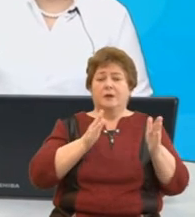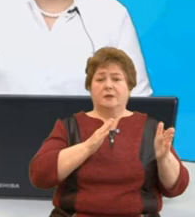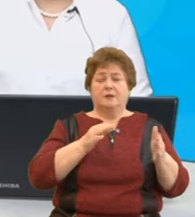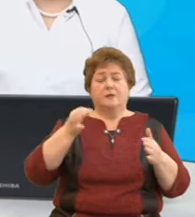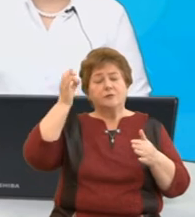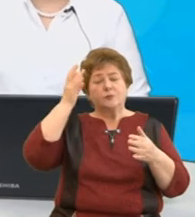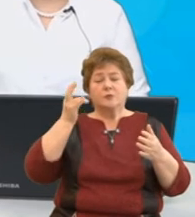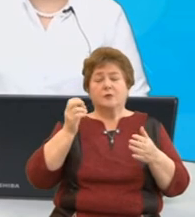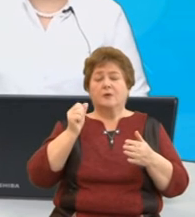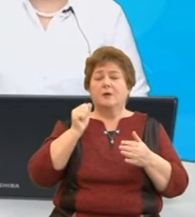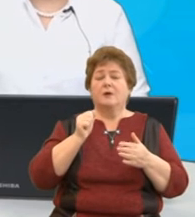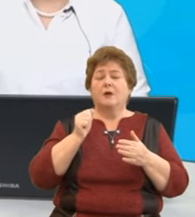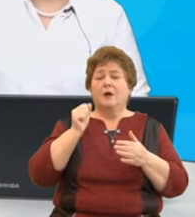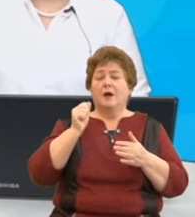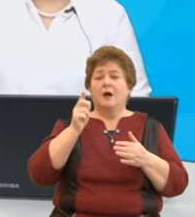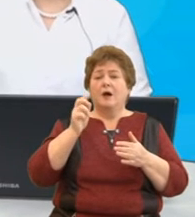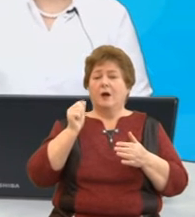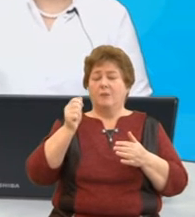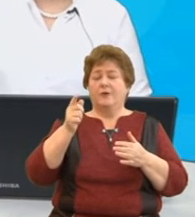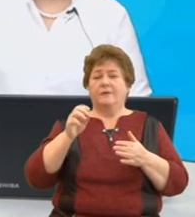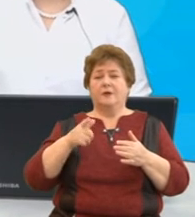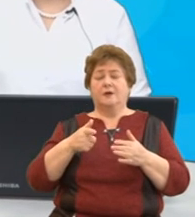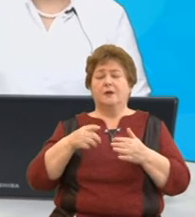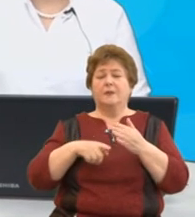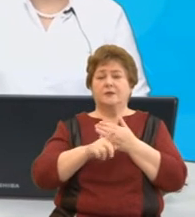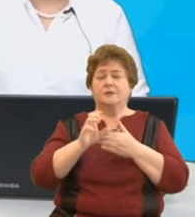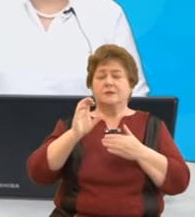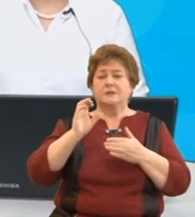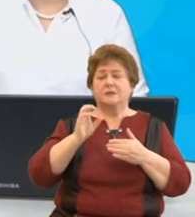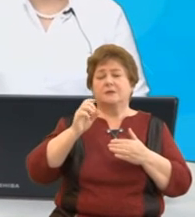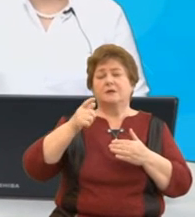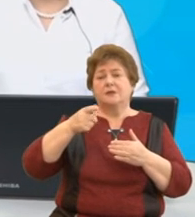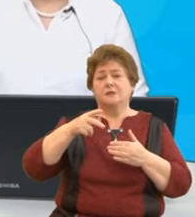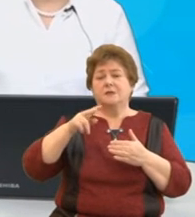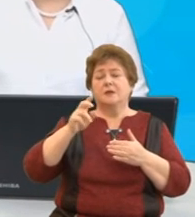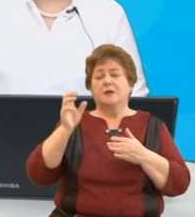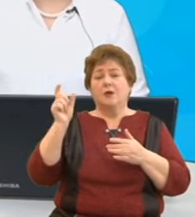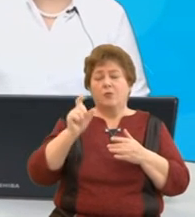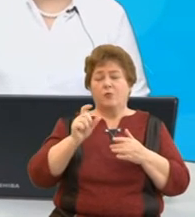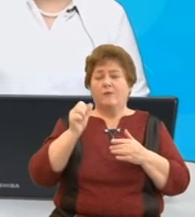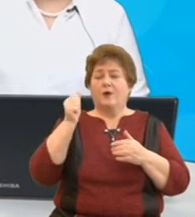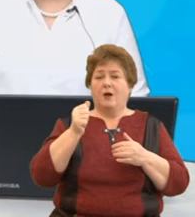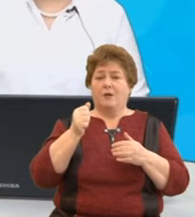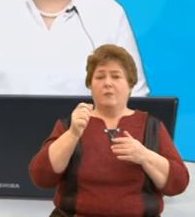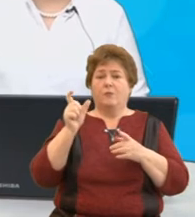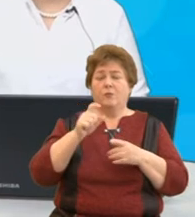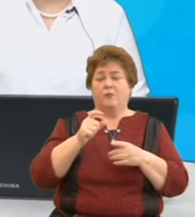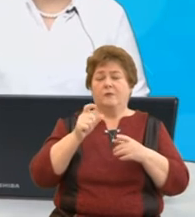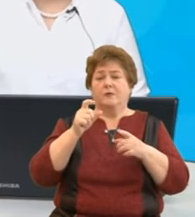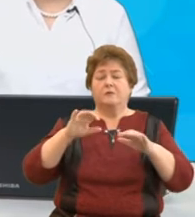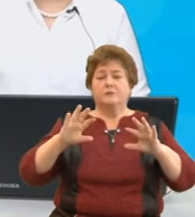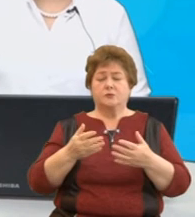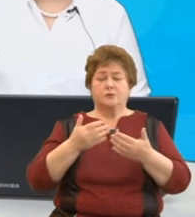вспомним of a wide начинается у нас с гласной буквы а на букву а в данном